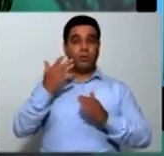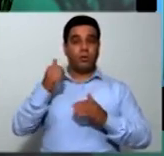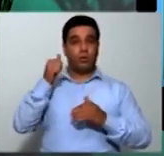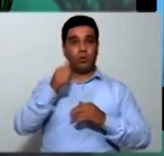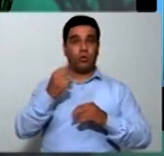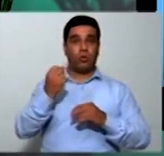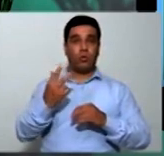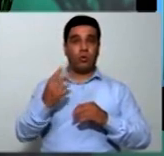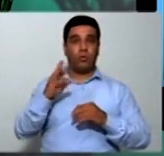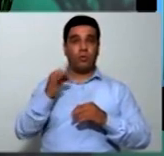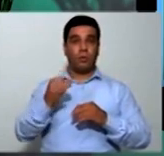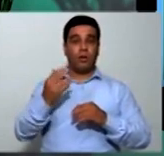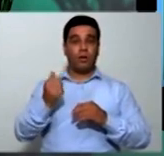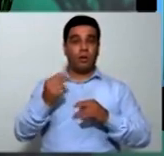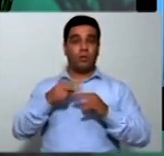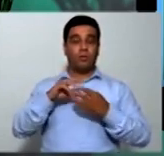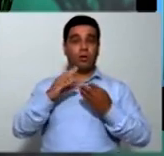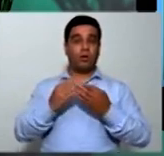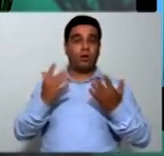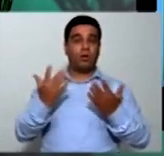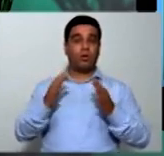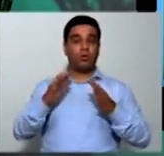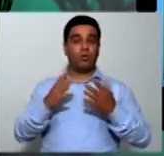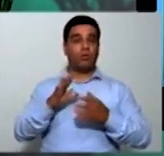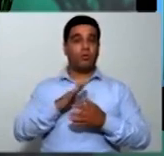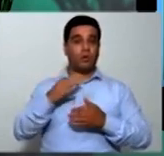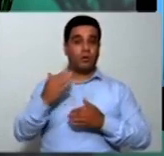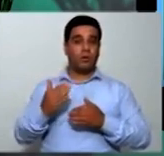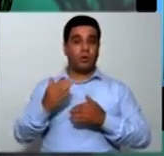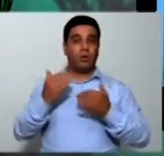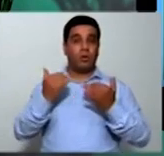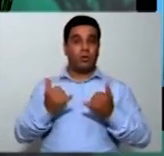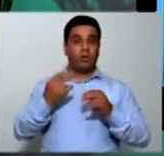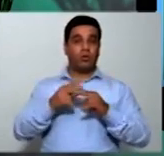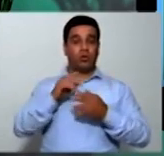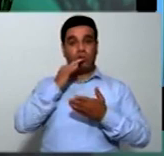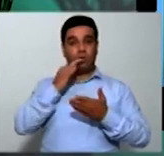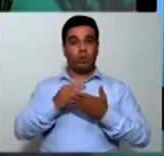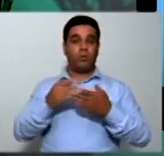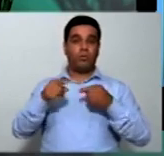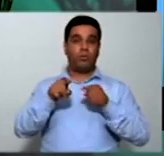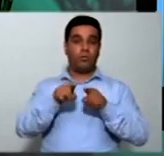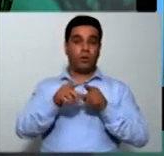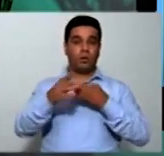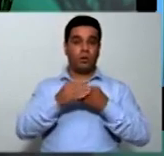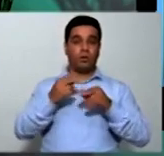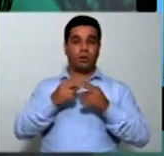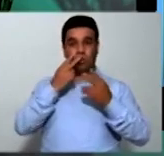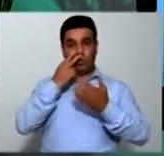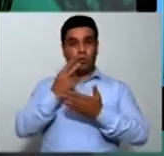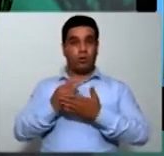1925-yil 13-mayda qanday voqea sodir bo'ldi? Keling, javoblarni ham birgalikda ko'rib